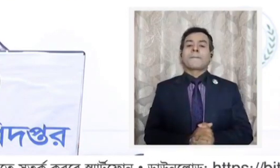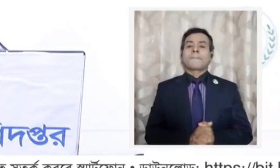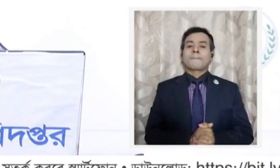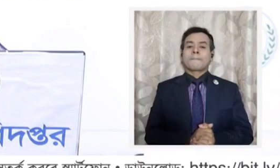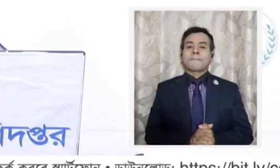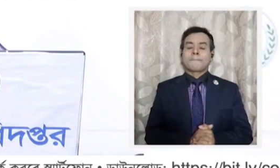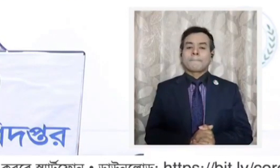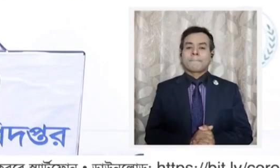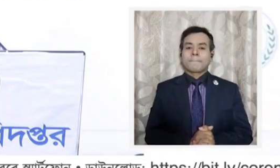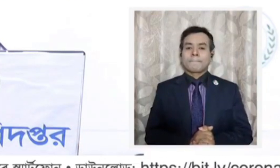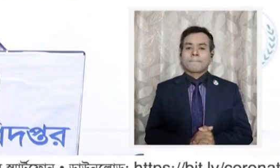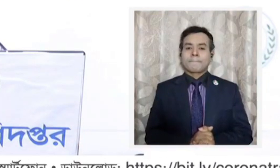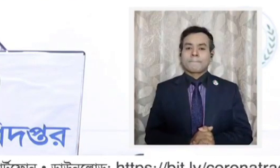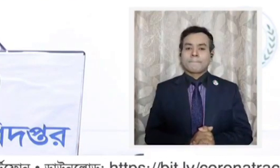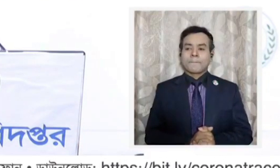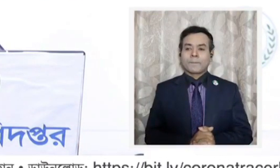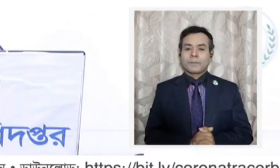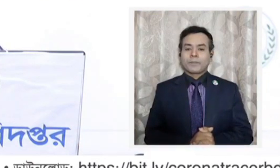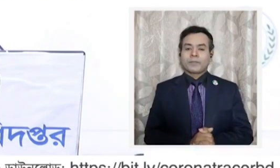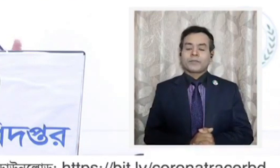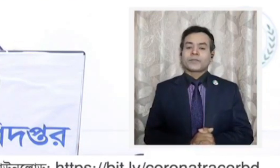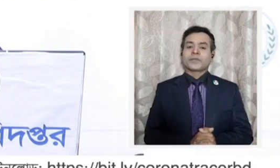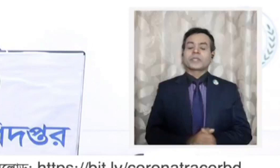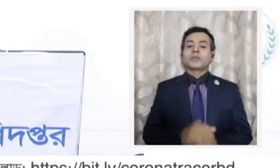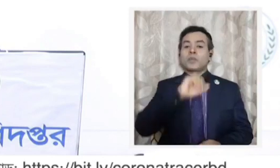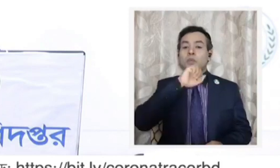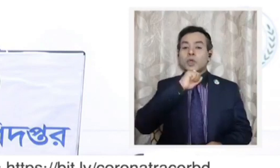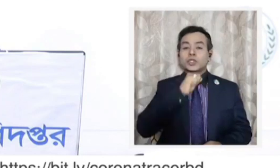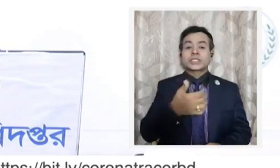এক্ষেত্রে আমি আরেকটি পরিসংখ্যান আপনাদের সামনে তুলে ধরতে চাই।